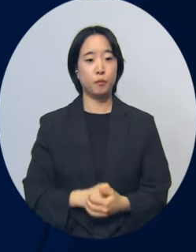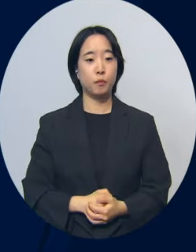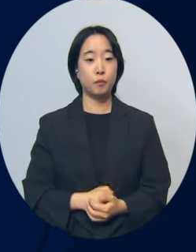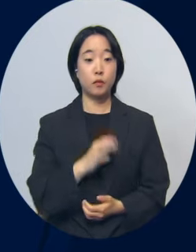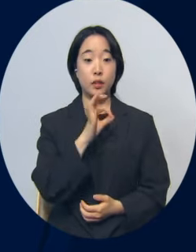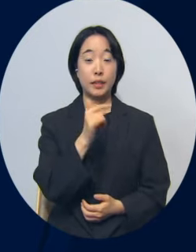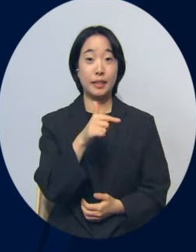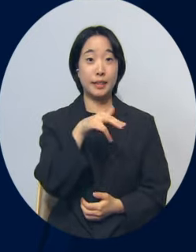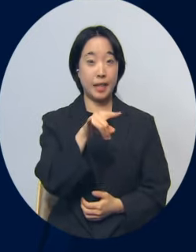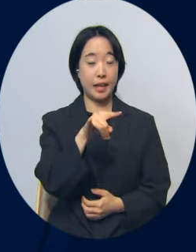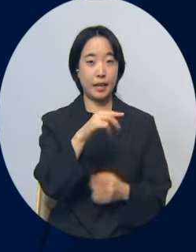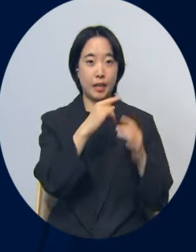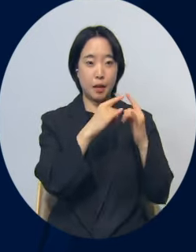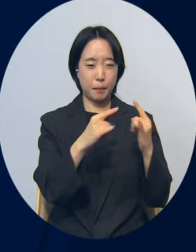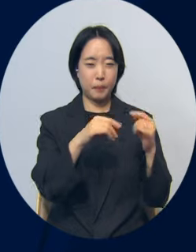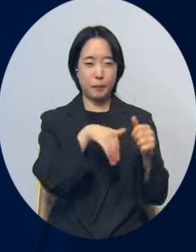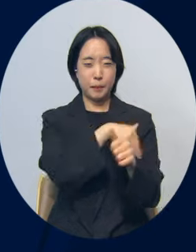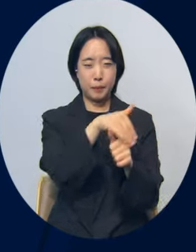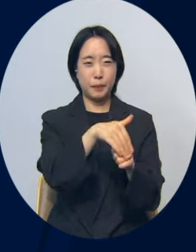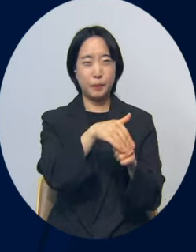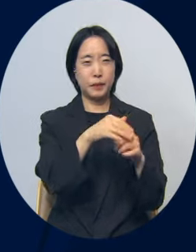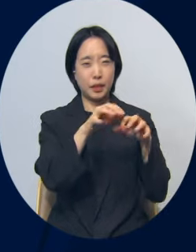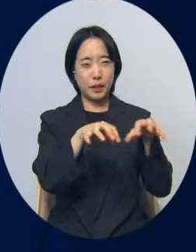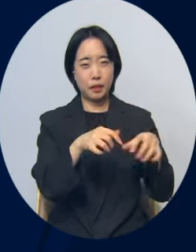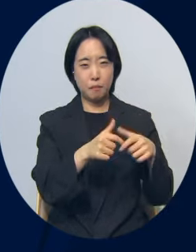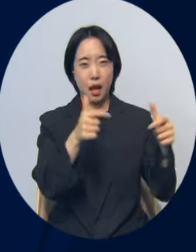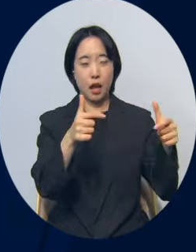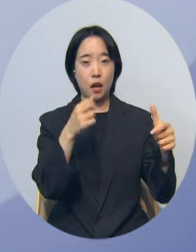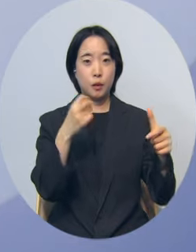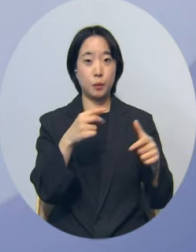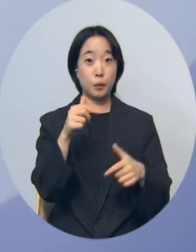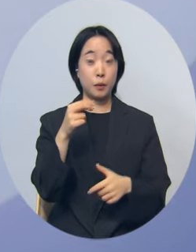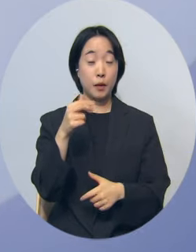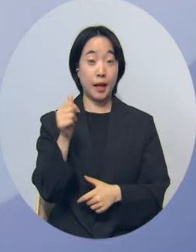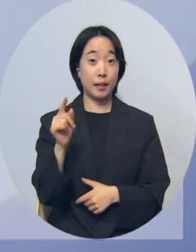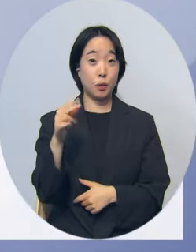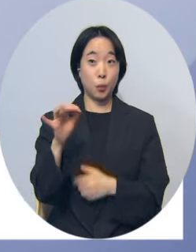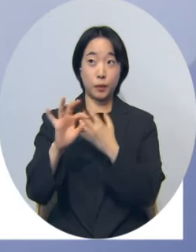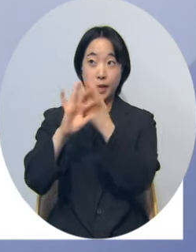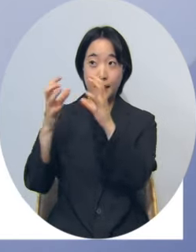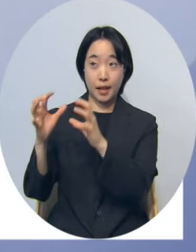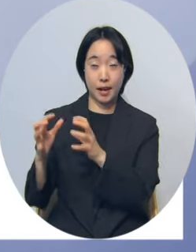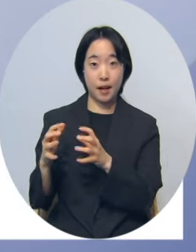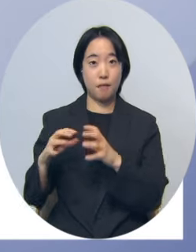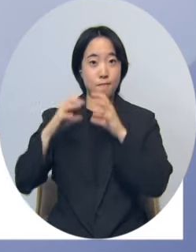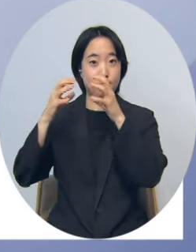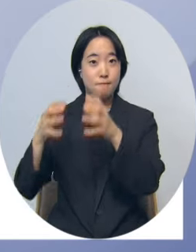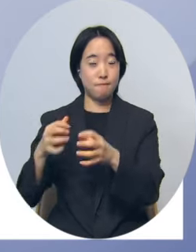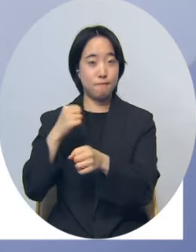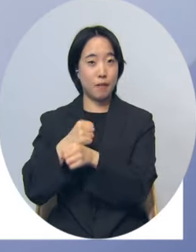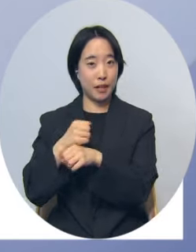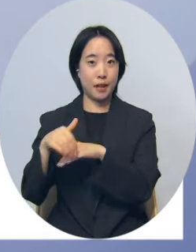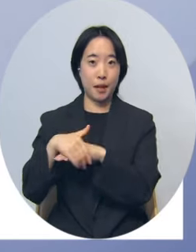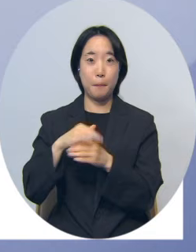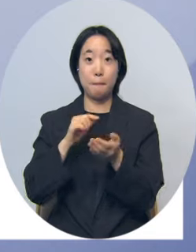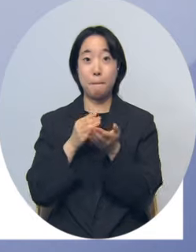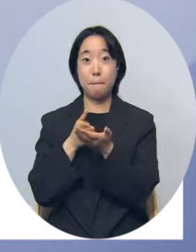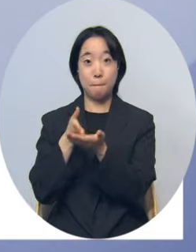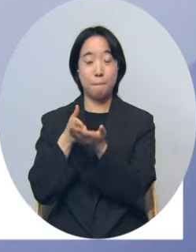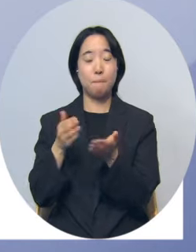캠퍼스화와 글로벌 대학 공동 교육 모델 개발을 앞세웠습니다. 10개의 글로컬 대학이 새롭게